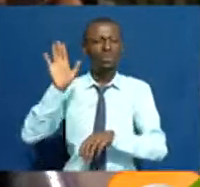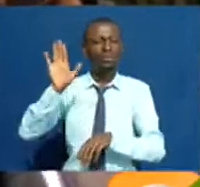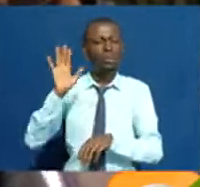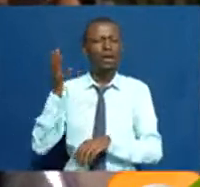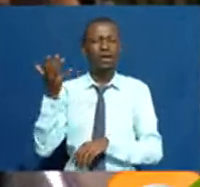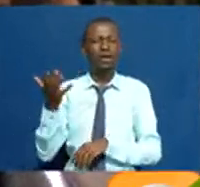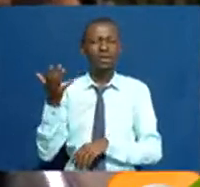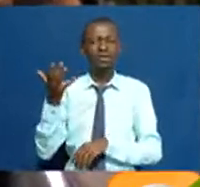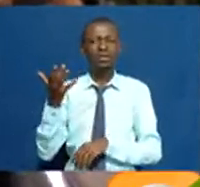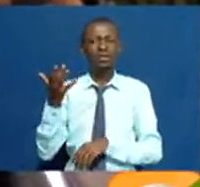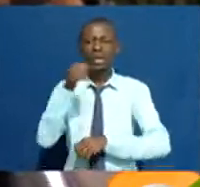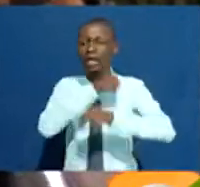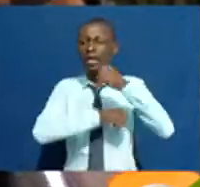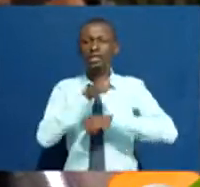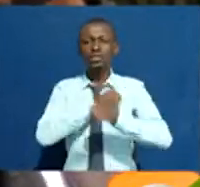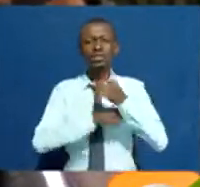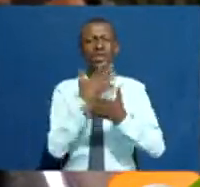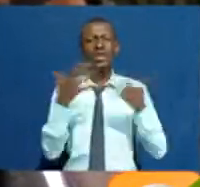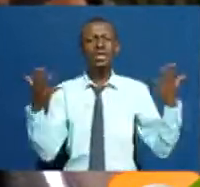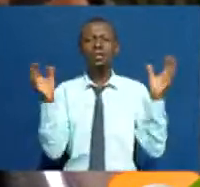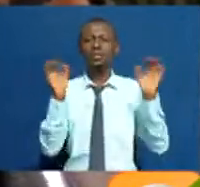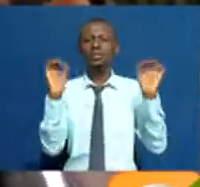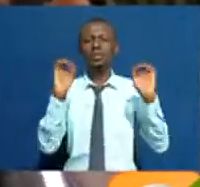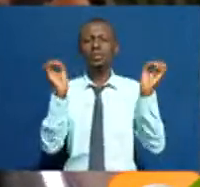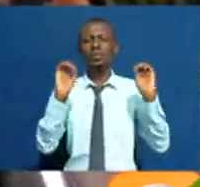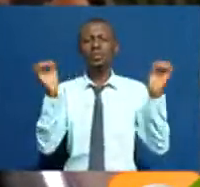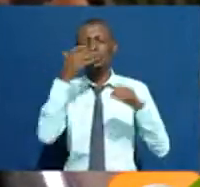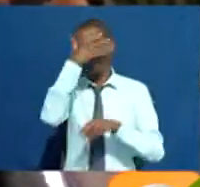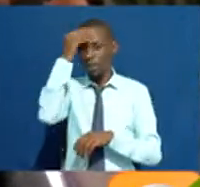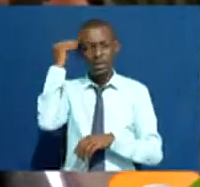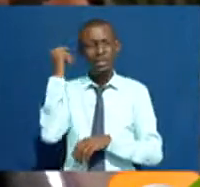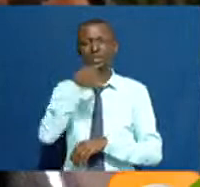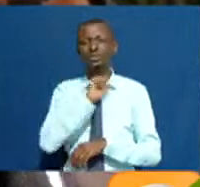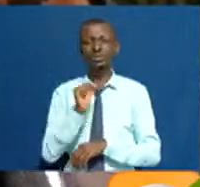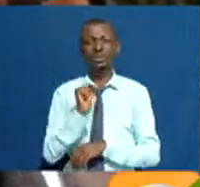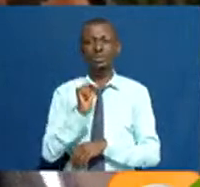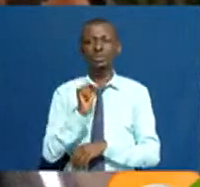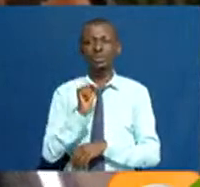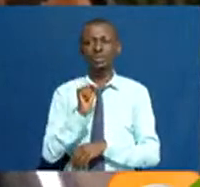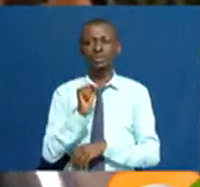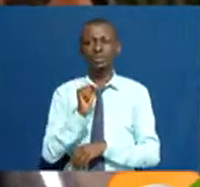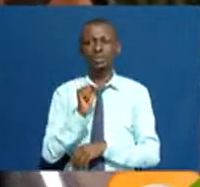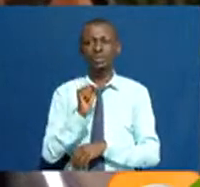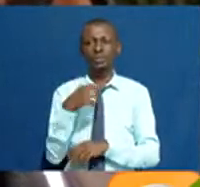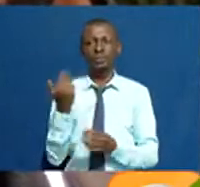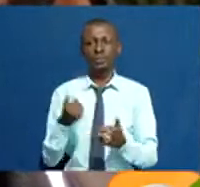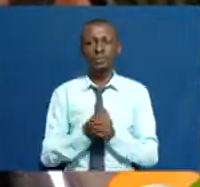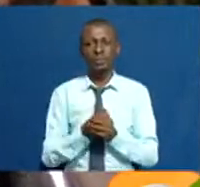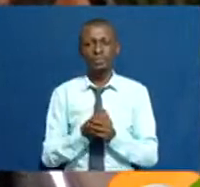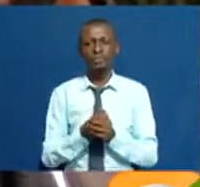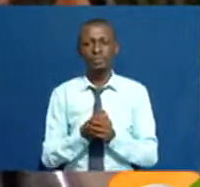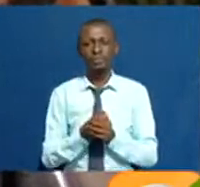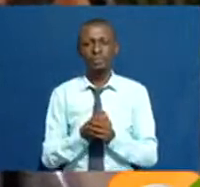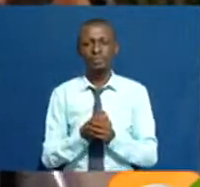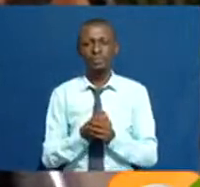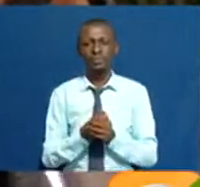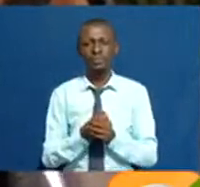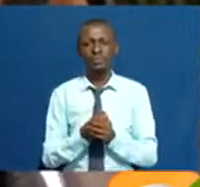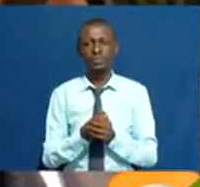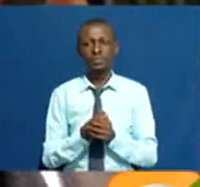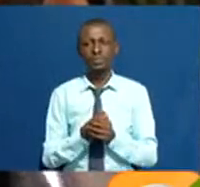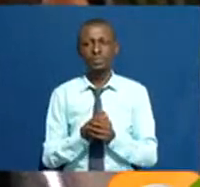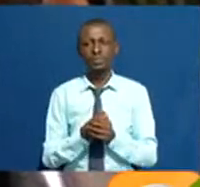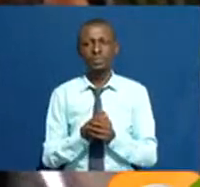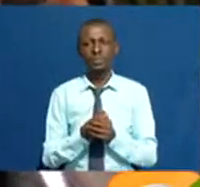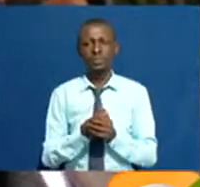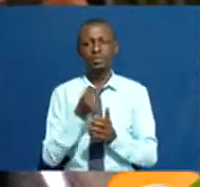tu, hakuna kitu wewe nakumbuka tangu siku hiyo. Na wewe nalala tu kwa nyumba chuu kuropa, hakuna kitu naona kwa hii